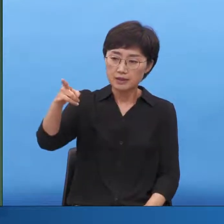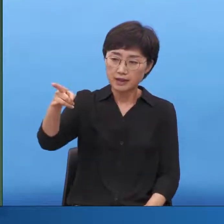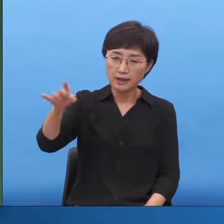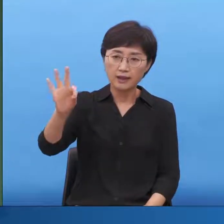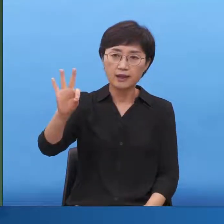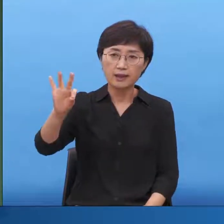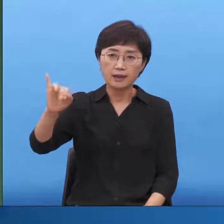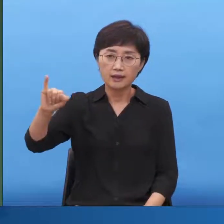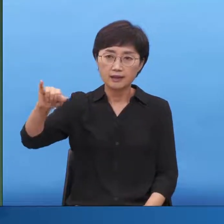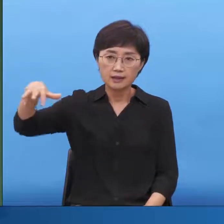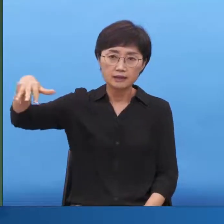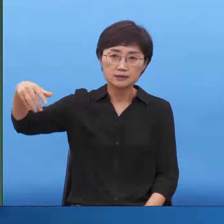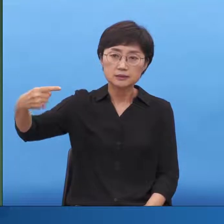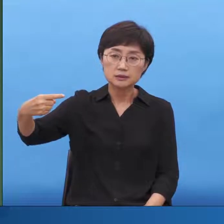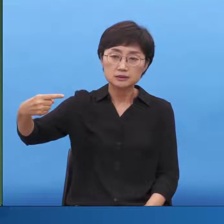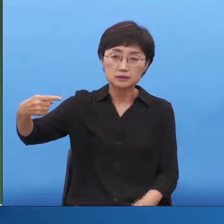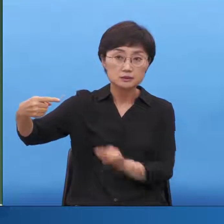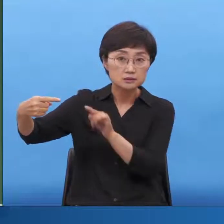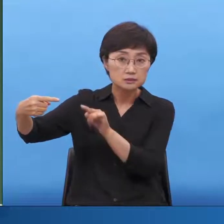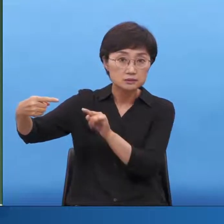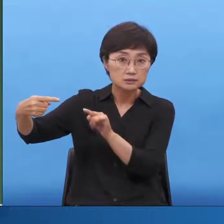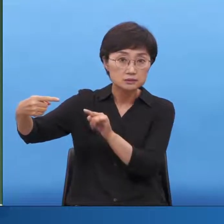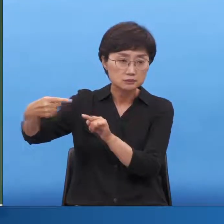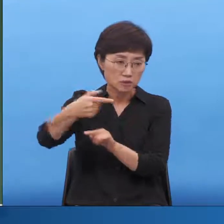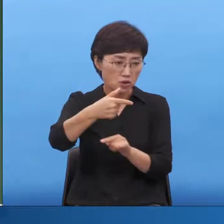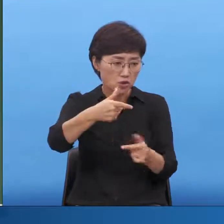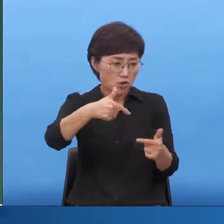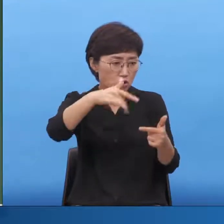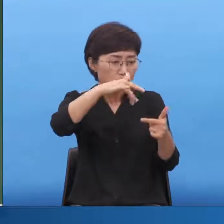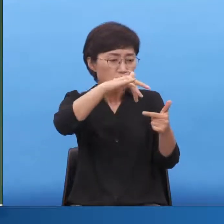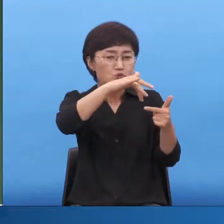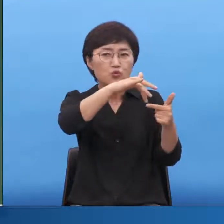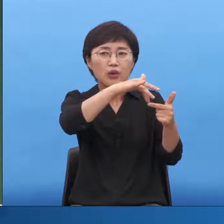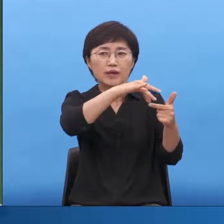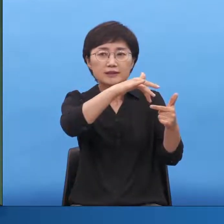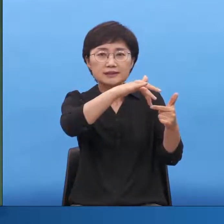중에 그 뉴 에이지 팀에 속하죠.